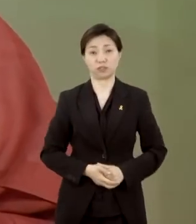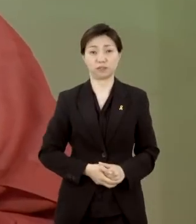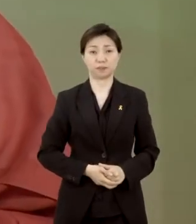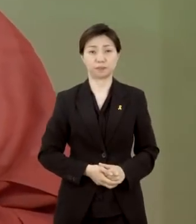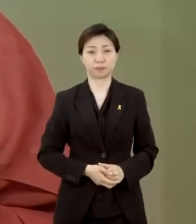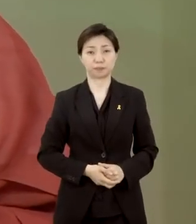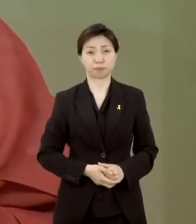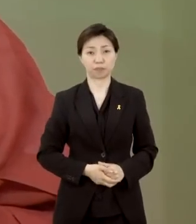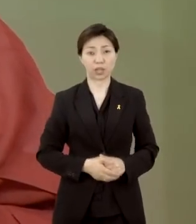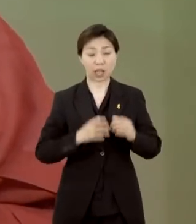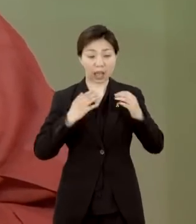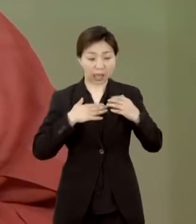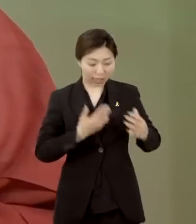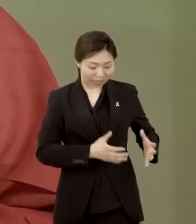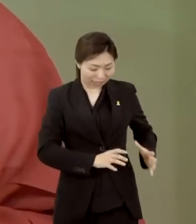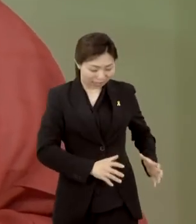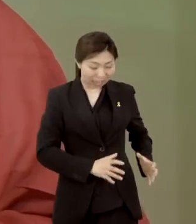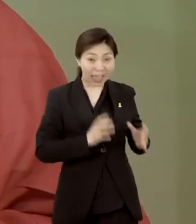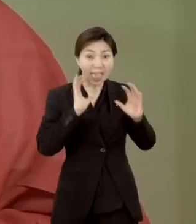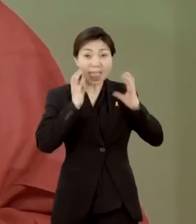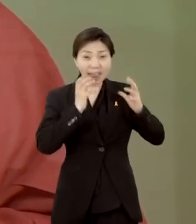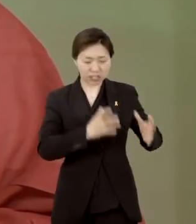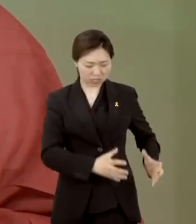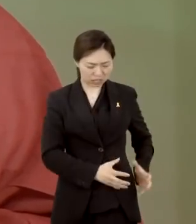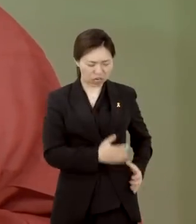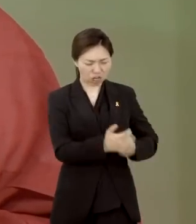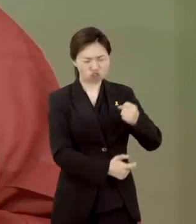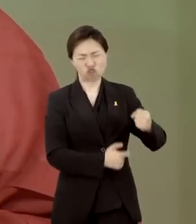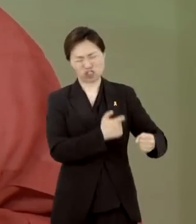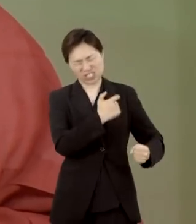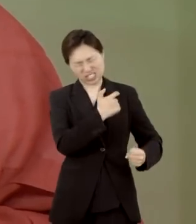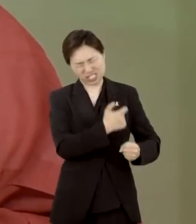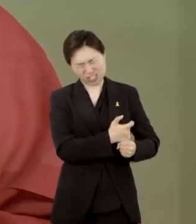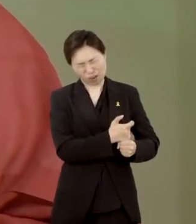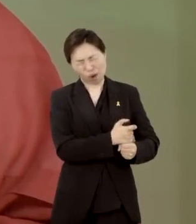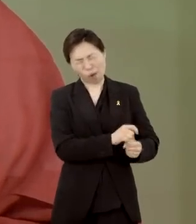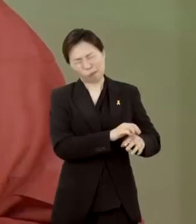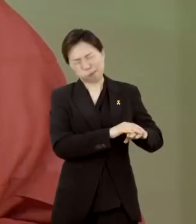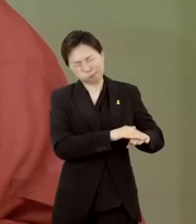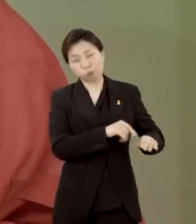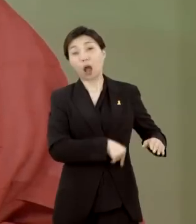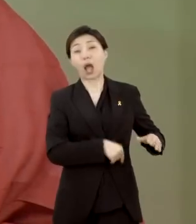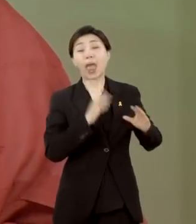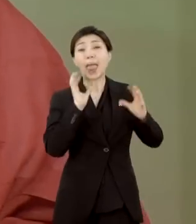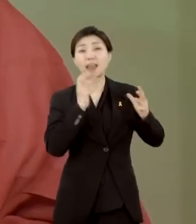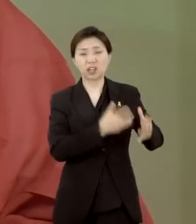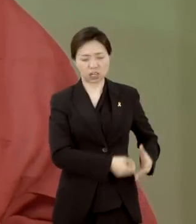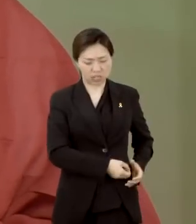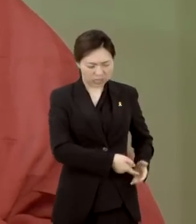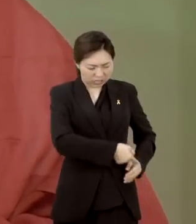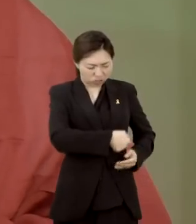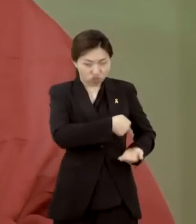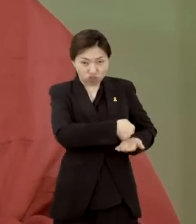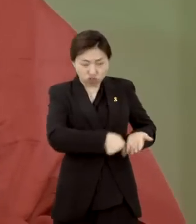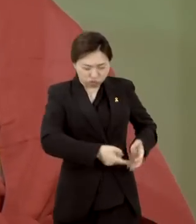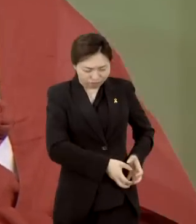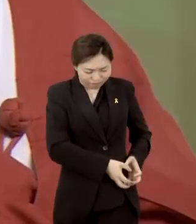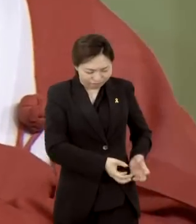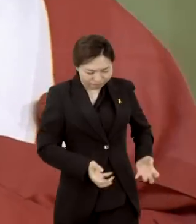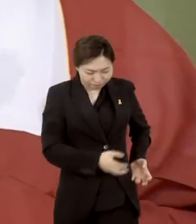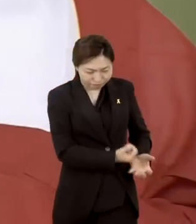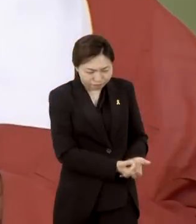제 뱃속에 60년 동안 있었던 아이를 꺼내 주십시오라고 부탁을